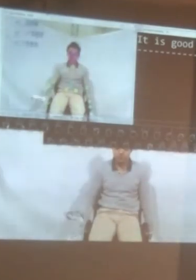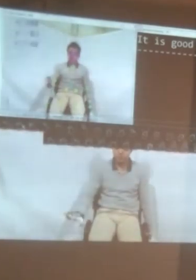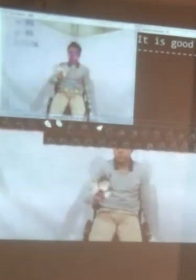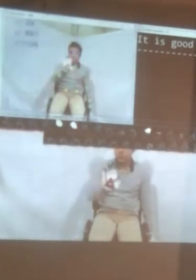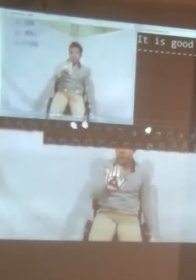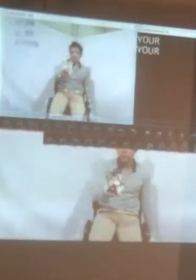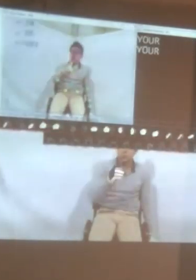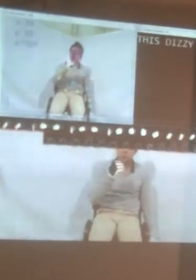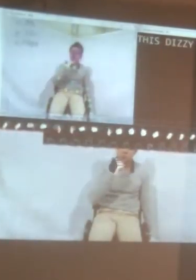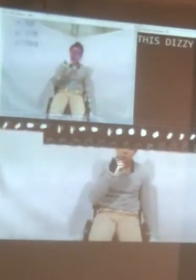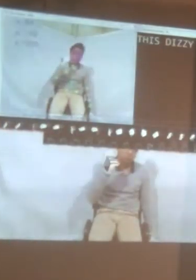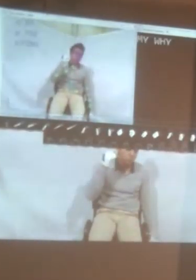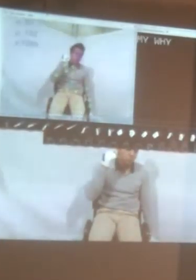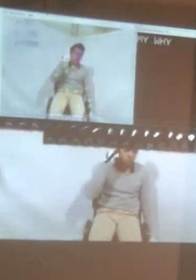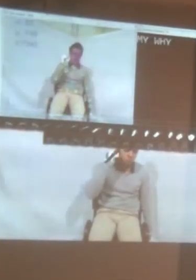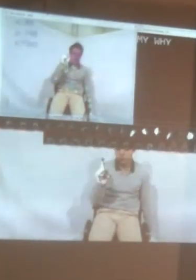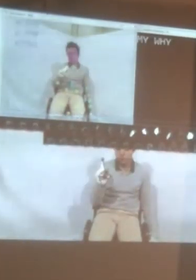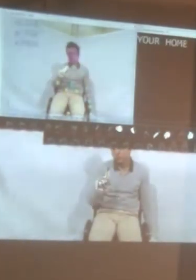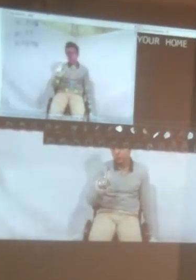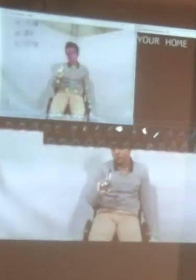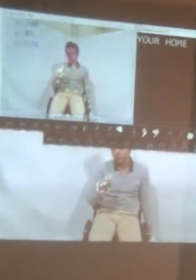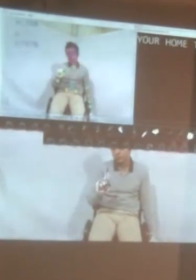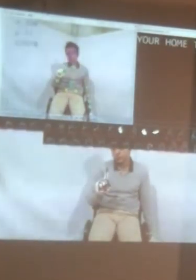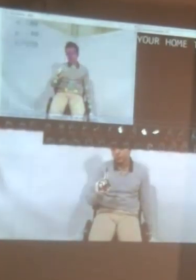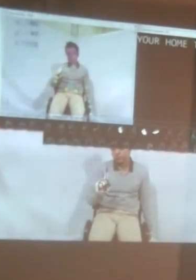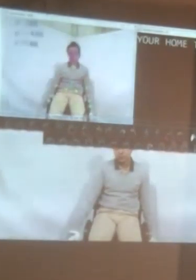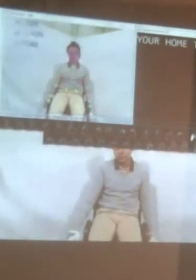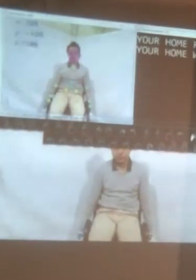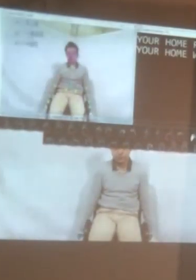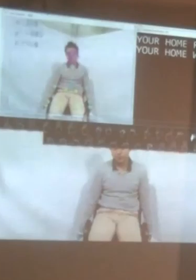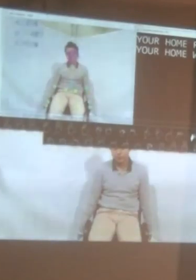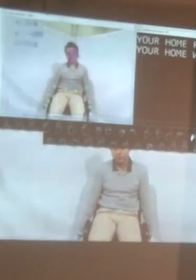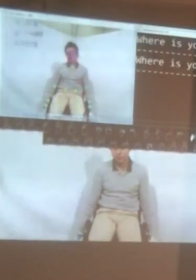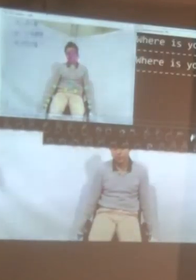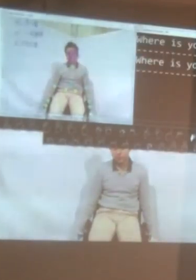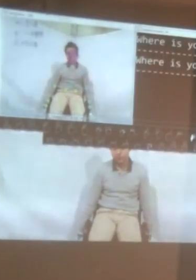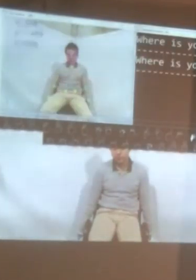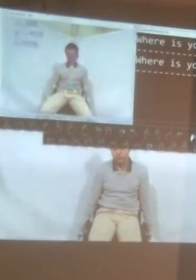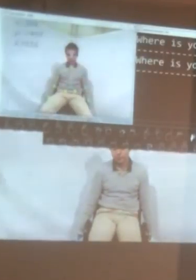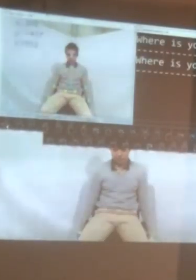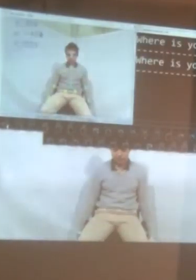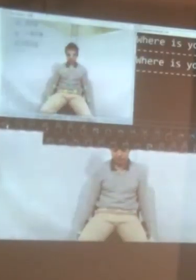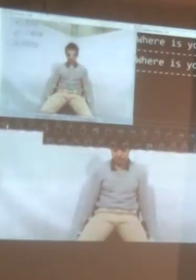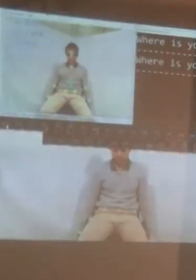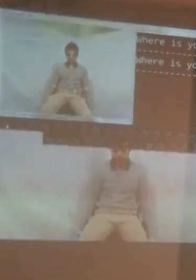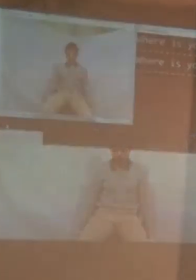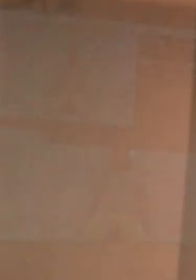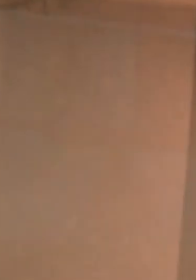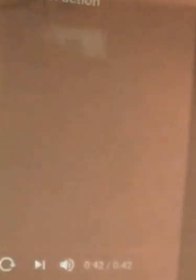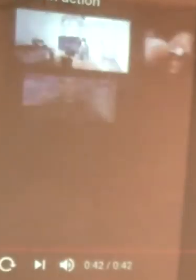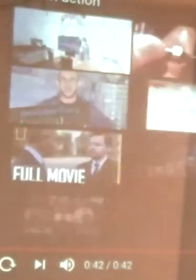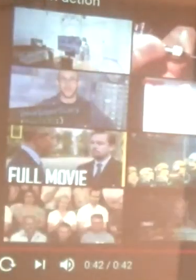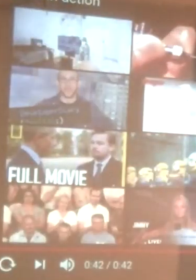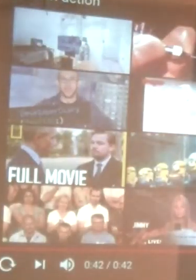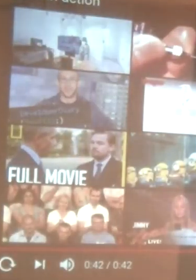kisbetűs mondatszerű, akkor az meg már a nyelvileg lefordított mondattá válik. Tehát nyugodtan lehet az, hogy